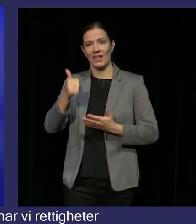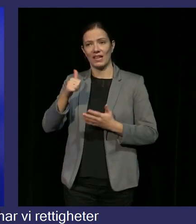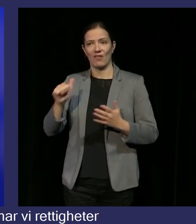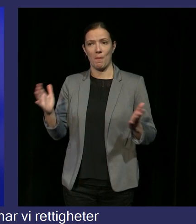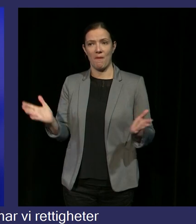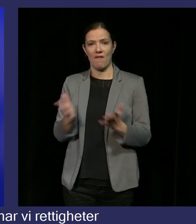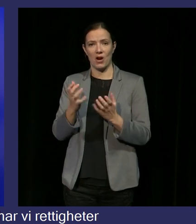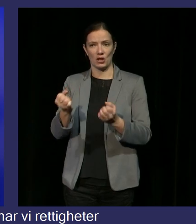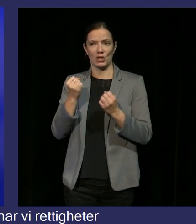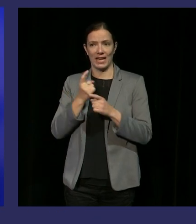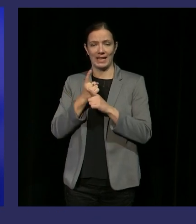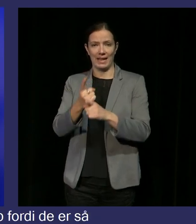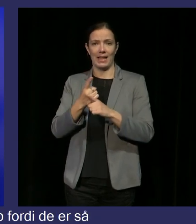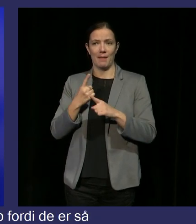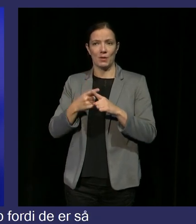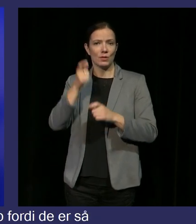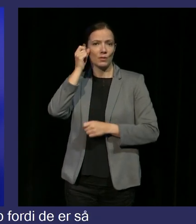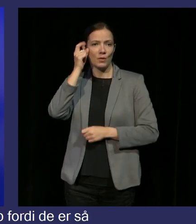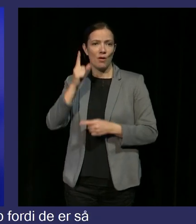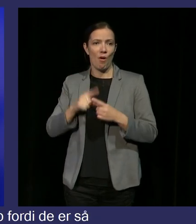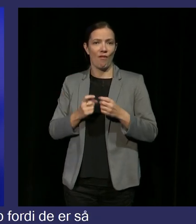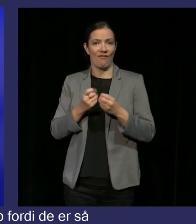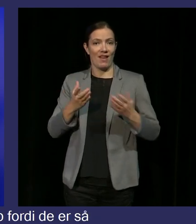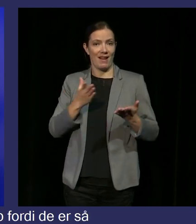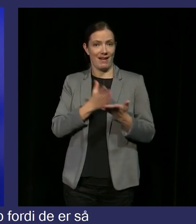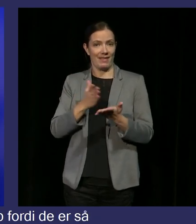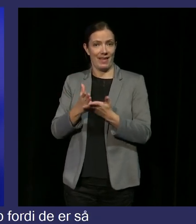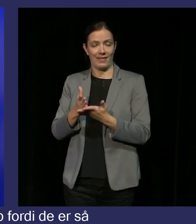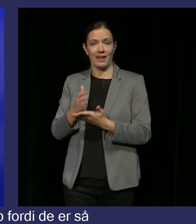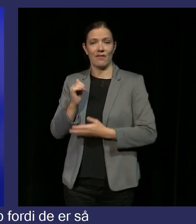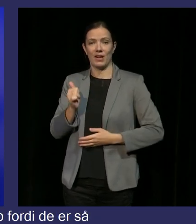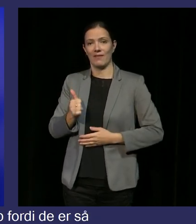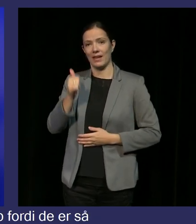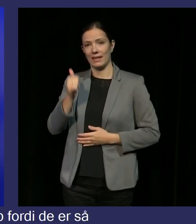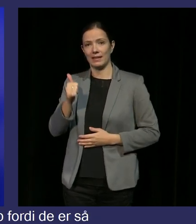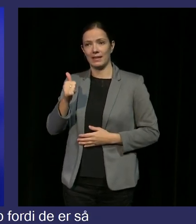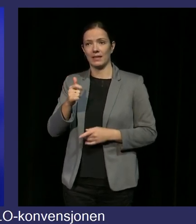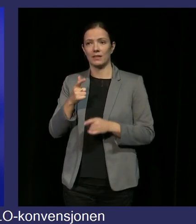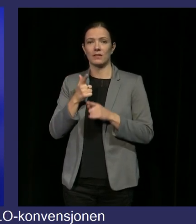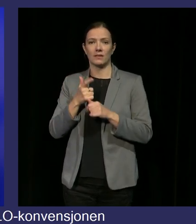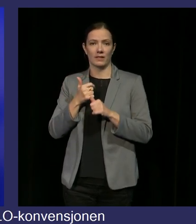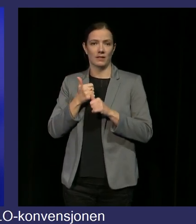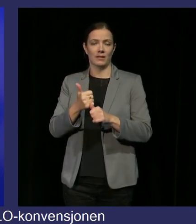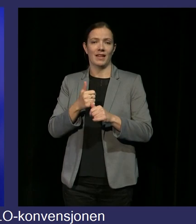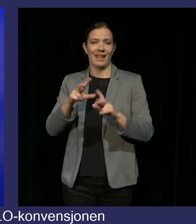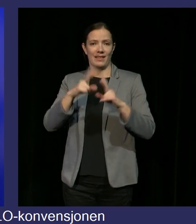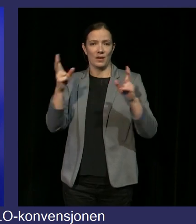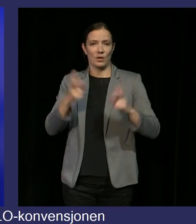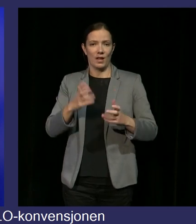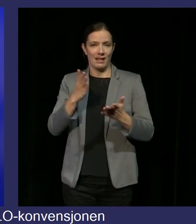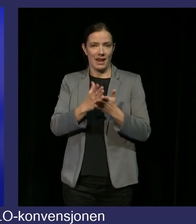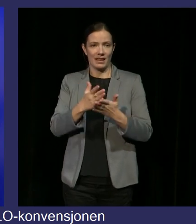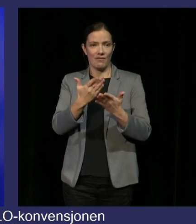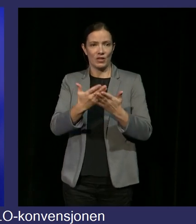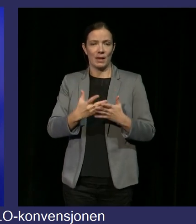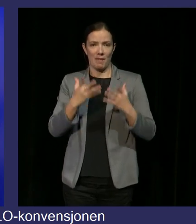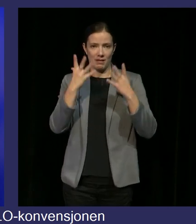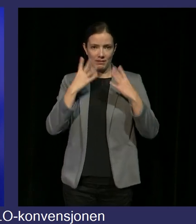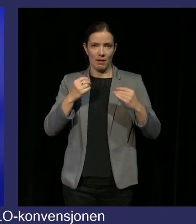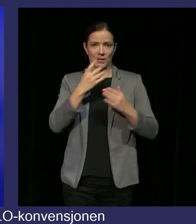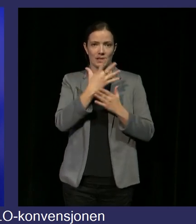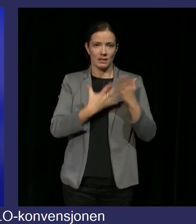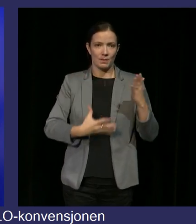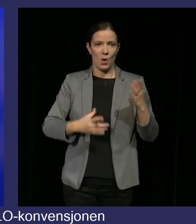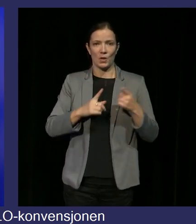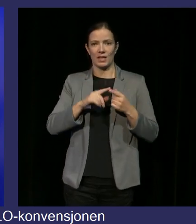styrke identitet og kultur. Og flere av disse rettighetene er nettopp fordi at de er så viktige i følge av internasjonal rett. Så det er rettigheter til samiske språk